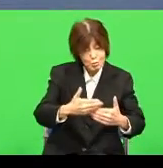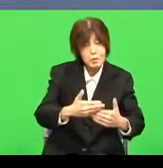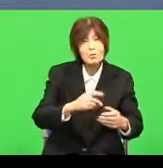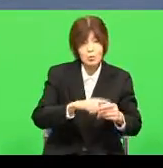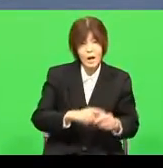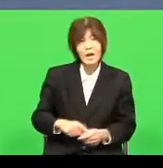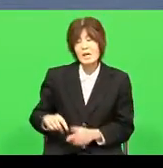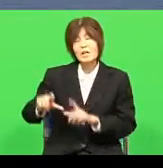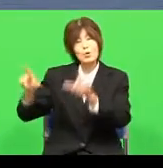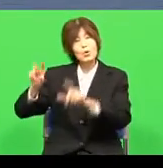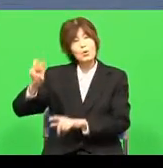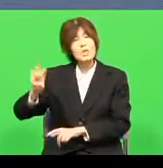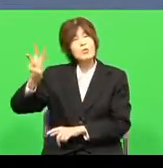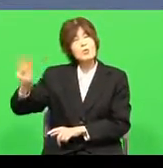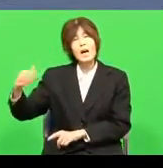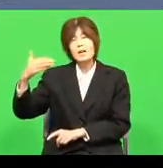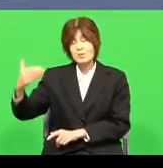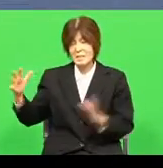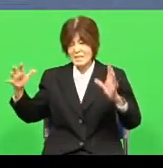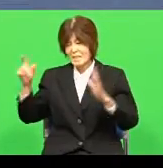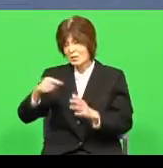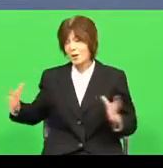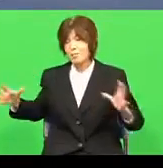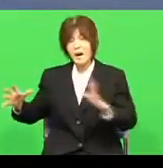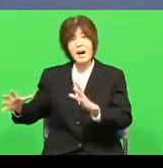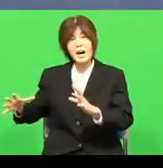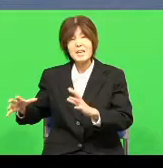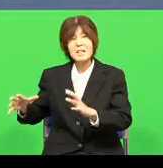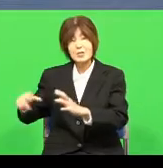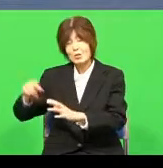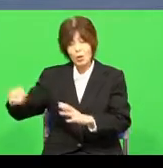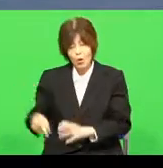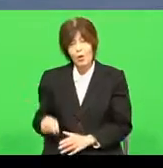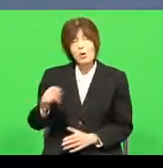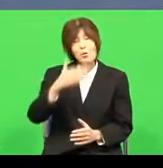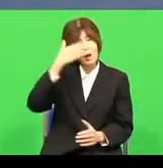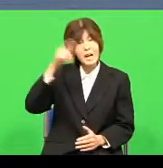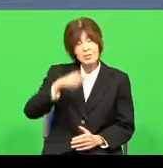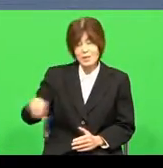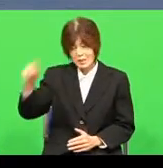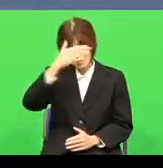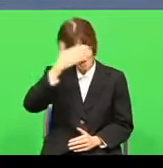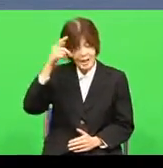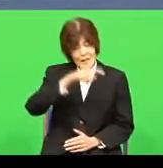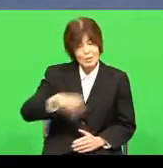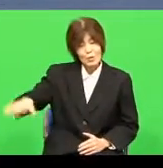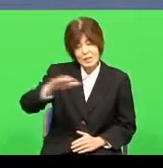に東京23区に集まりすぎのですね若い人たちをもっと地方に